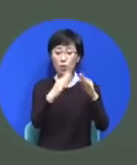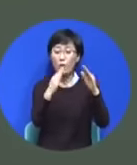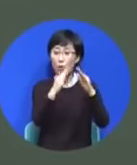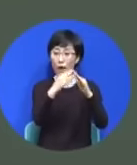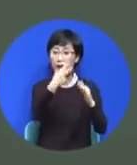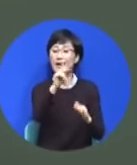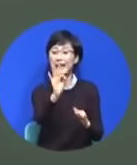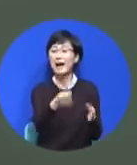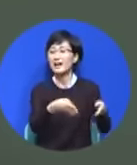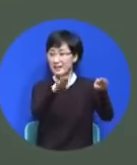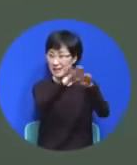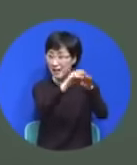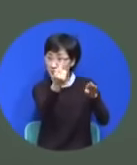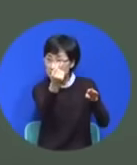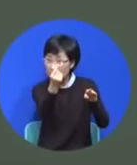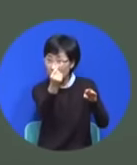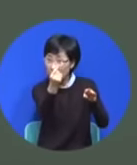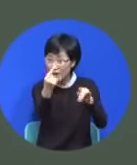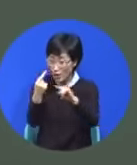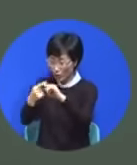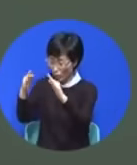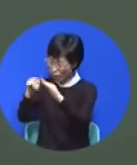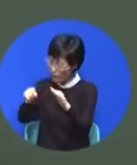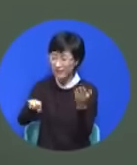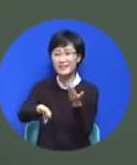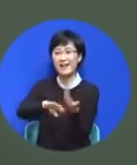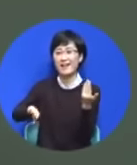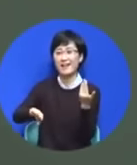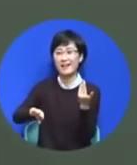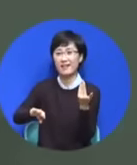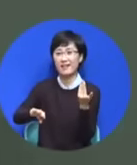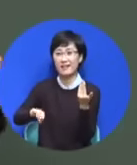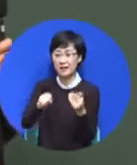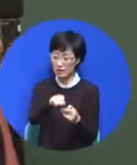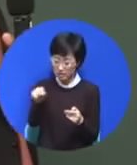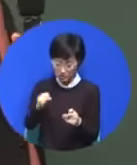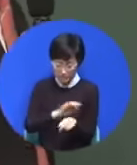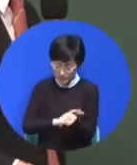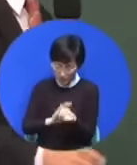아니고 그 못하면 돼요 그게